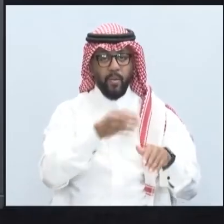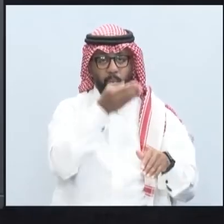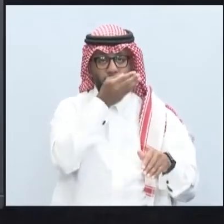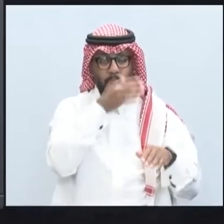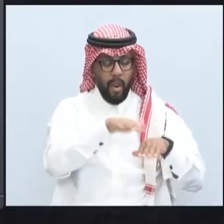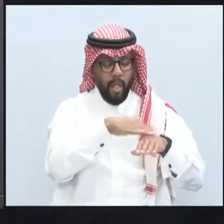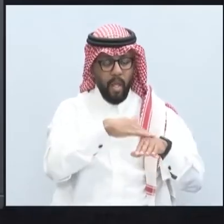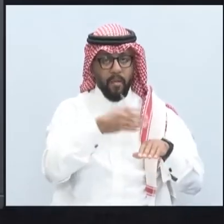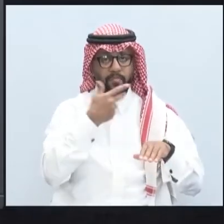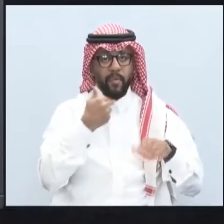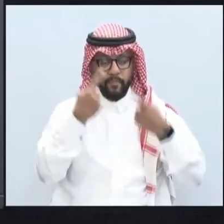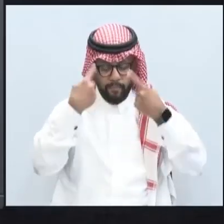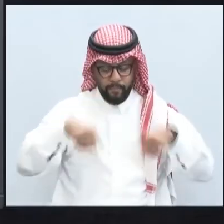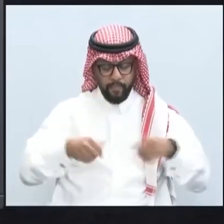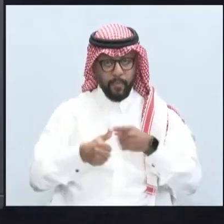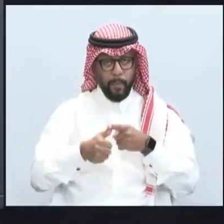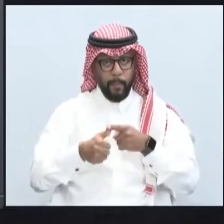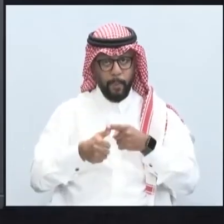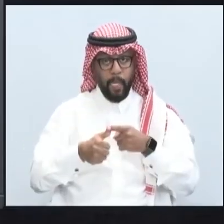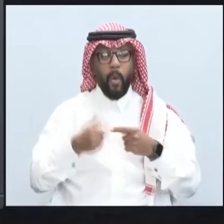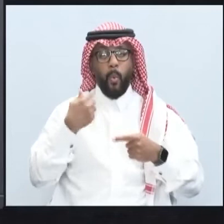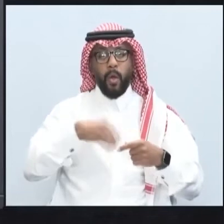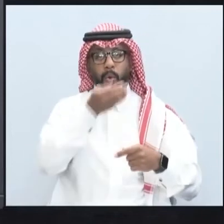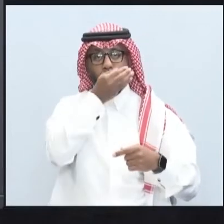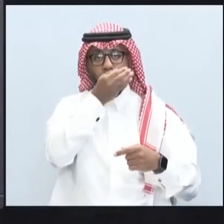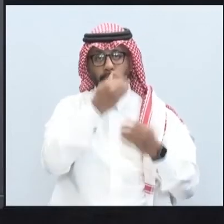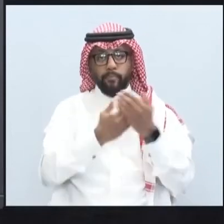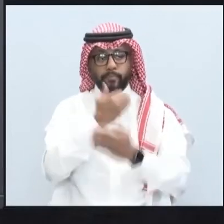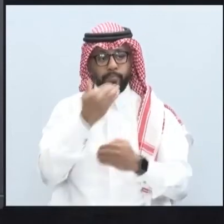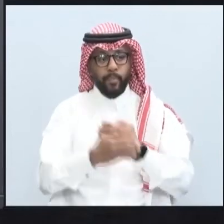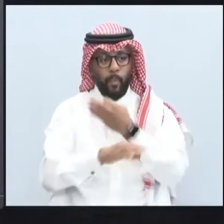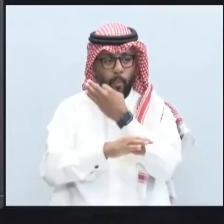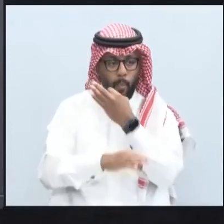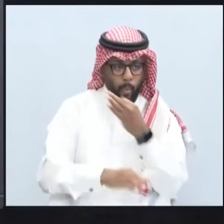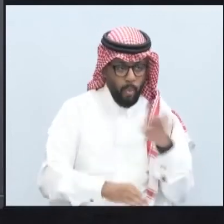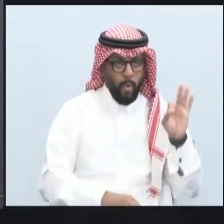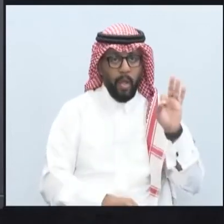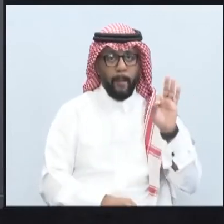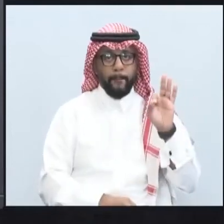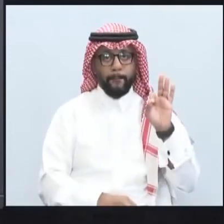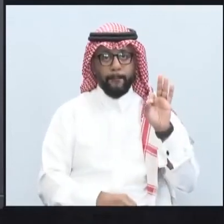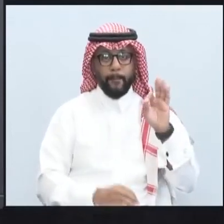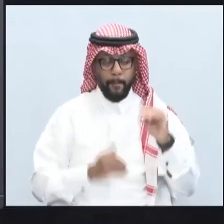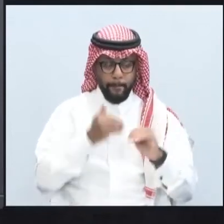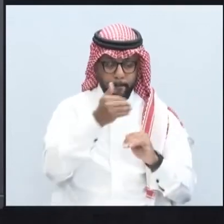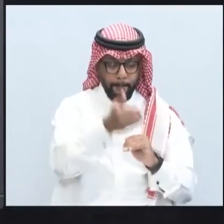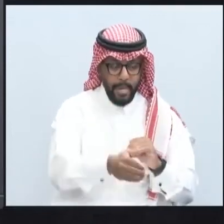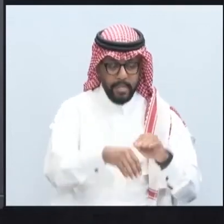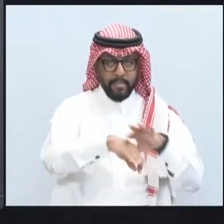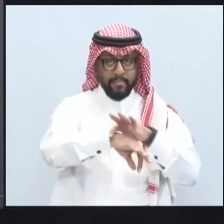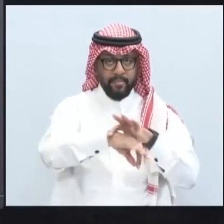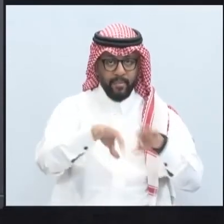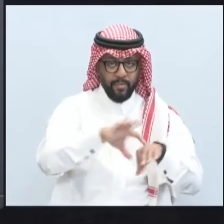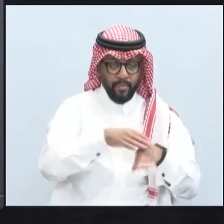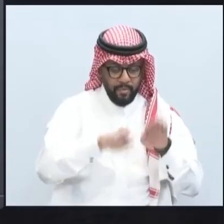يقوم بالطهاره المائيه اي بالوضوء ثم يلبس الخف او